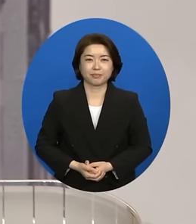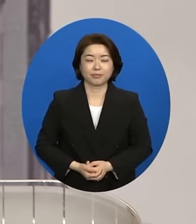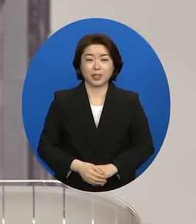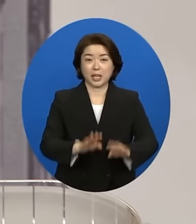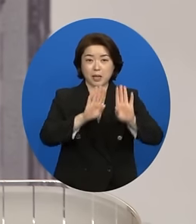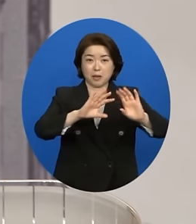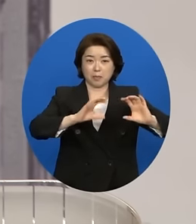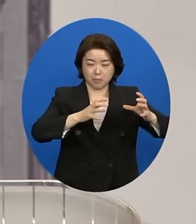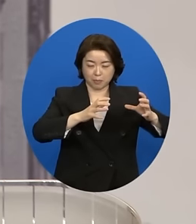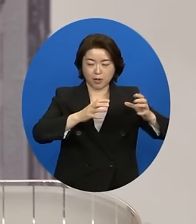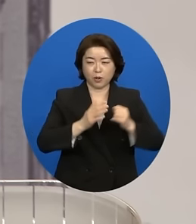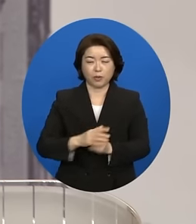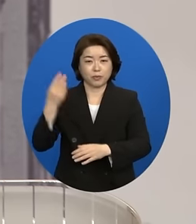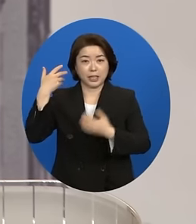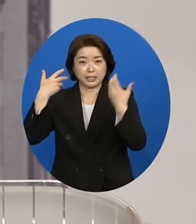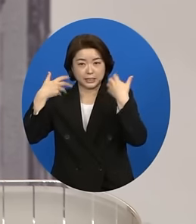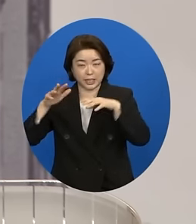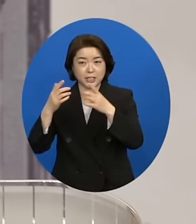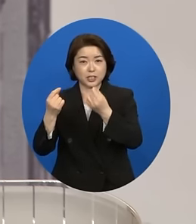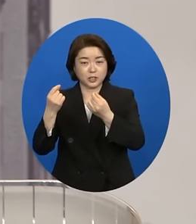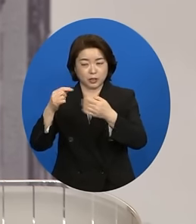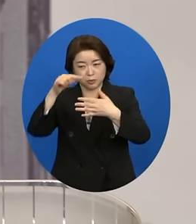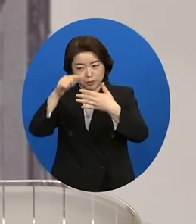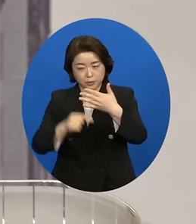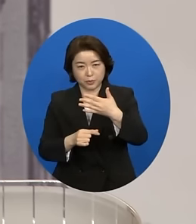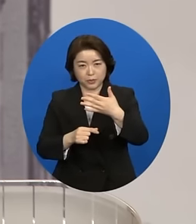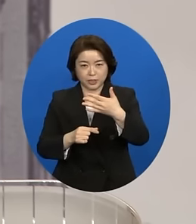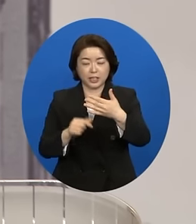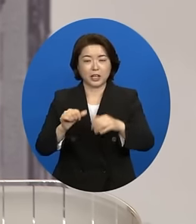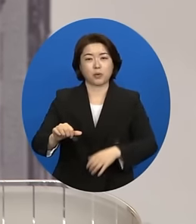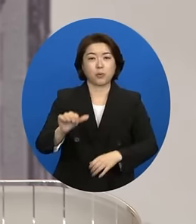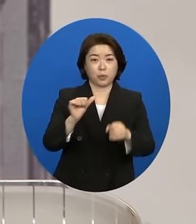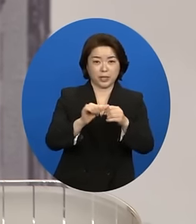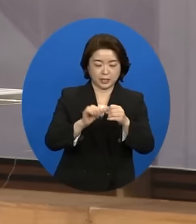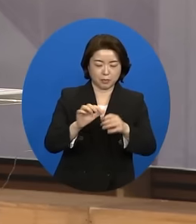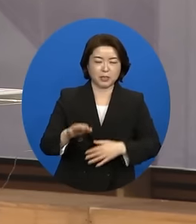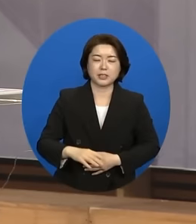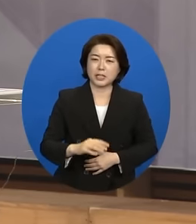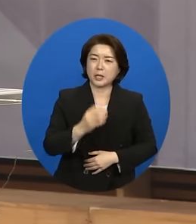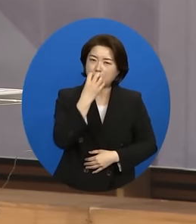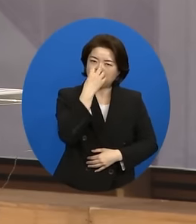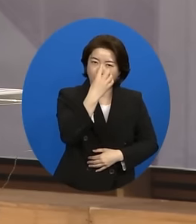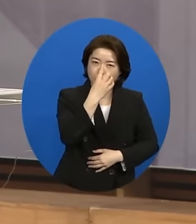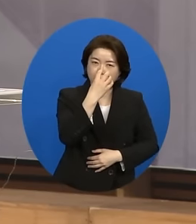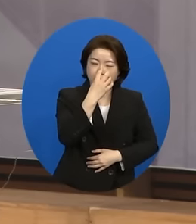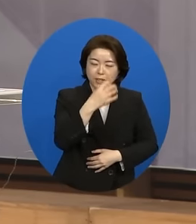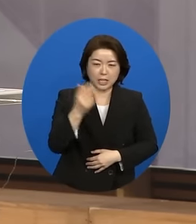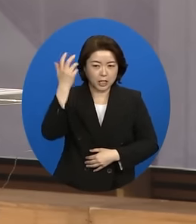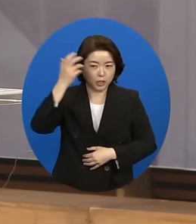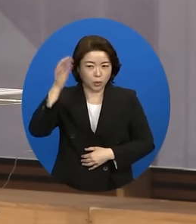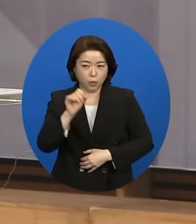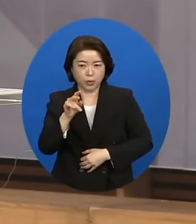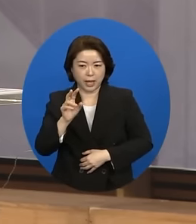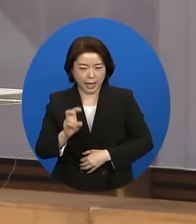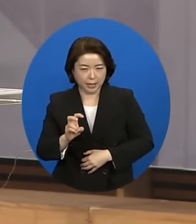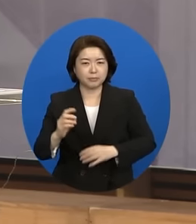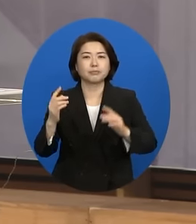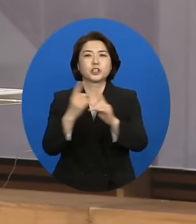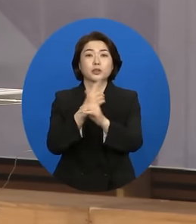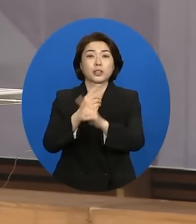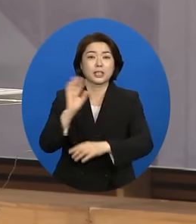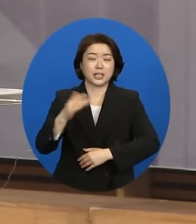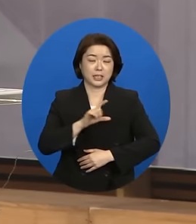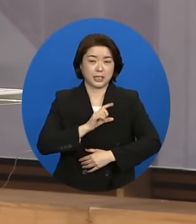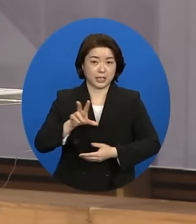바벨론의 다니엘처럼 시리즈의 여섯 번째, 교만, 영혼의 암이 치유되어야 한다 라는 제목의 말씀을 나누겠습니다. 현대과학이